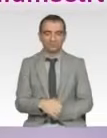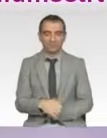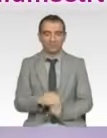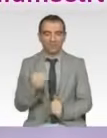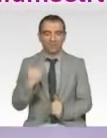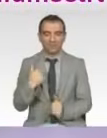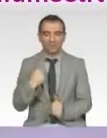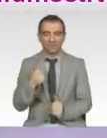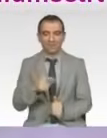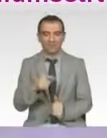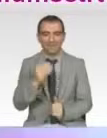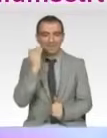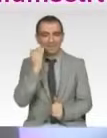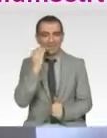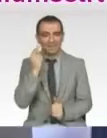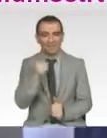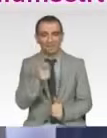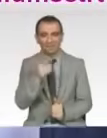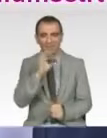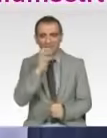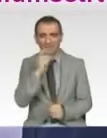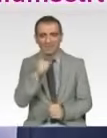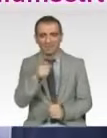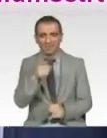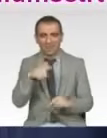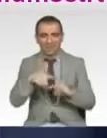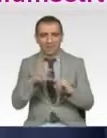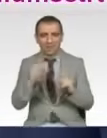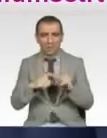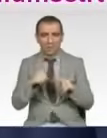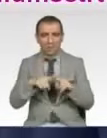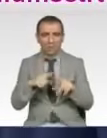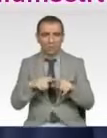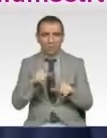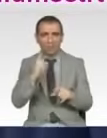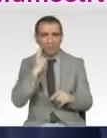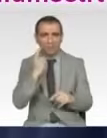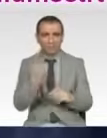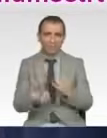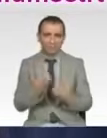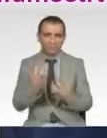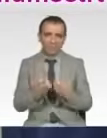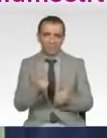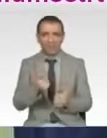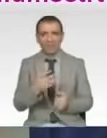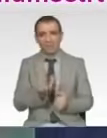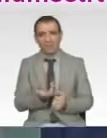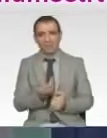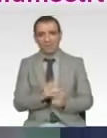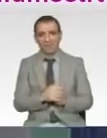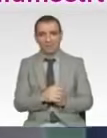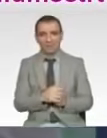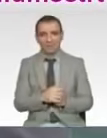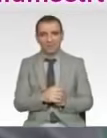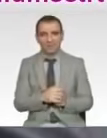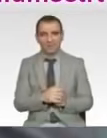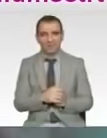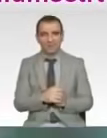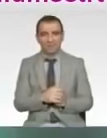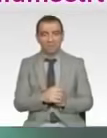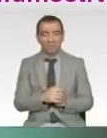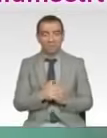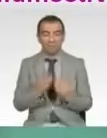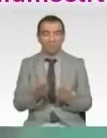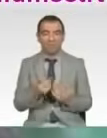Bana da ninemle mevsim meyveleriyle hoşaf kaynatacağım çıkmış. Ninesiyle olur, annesiyle olur, babasıyla olur. Evet,